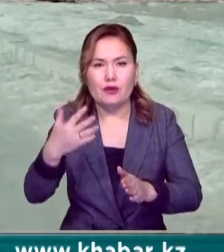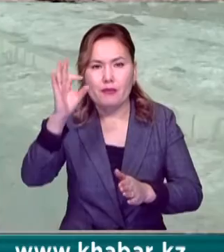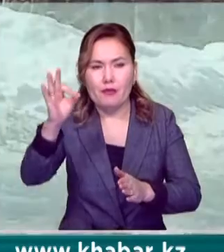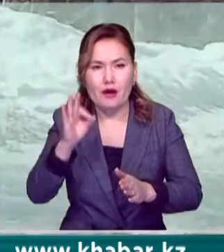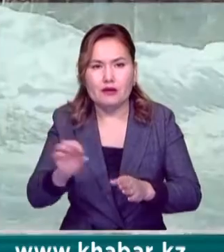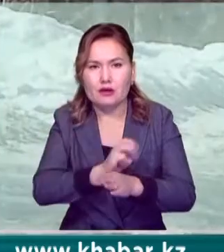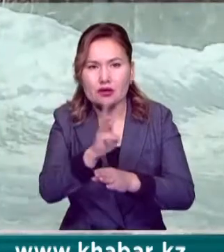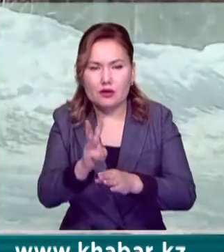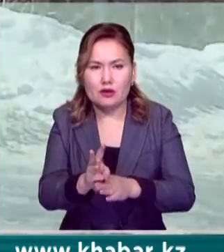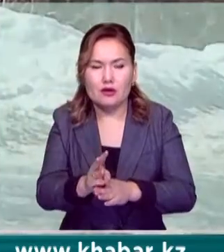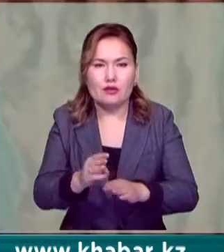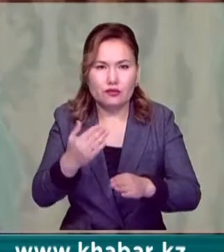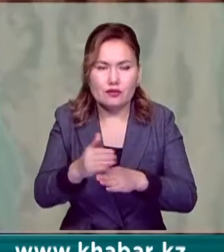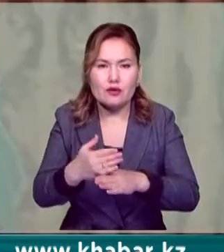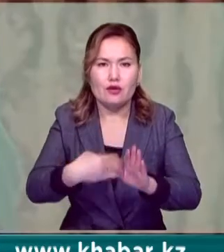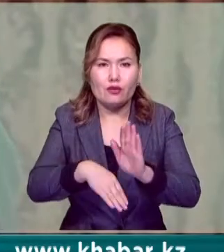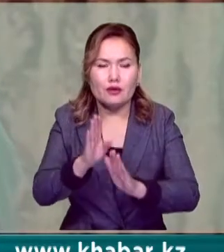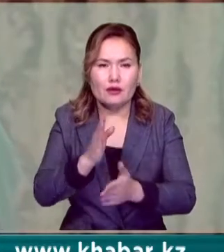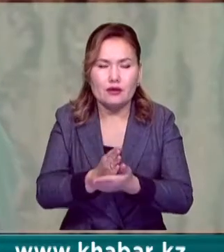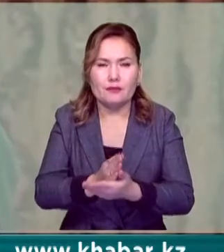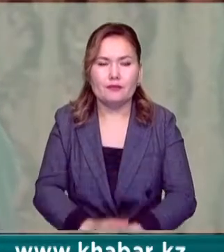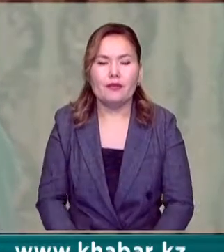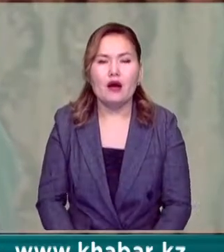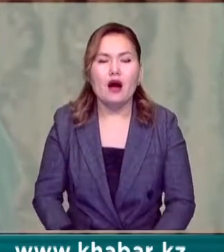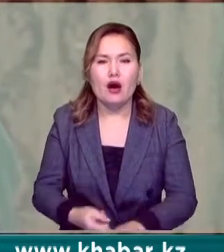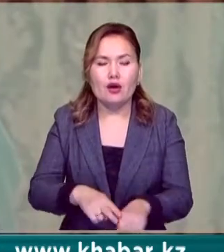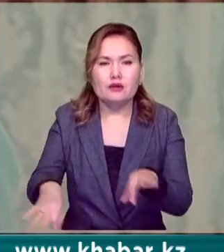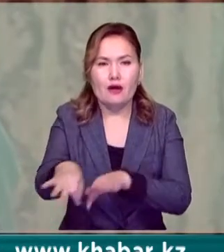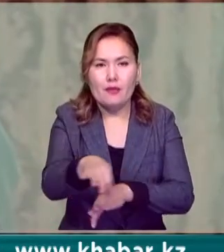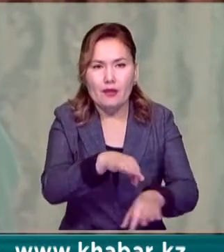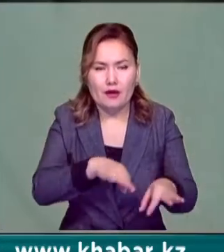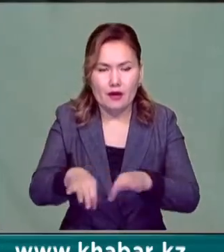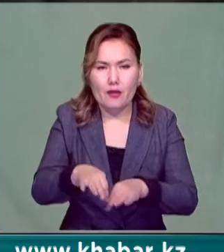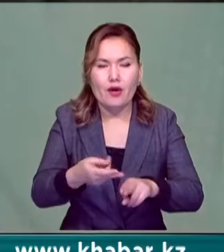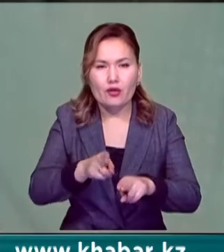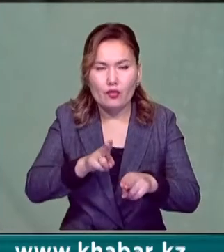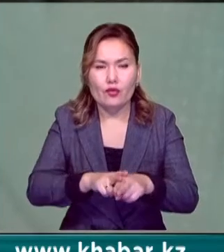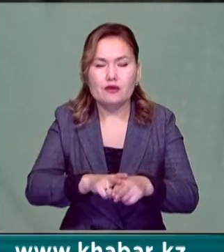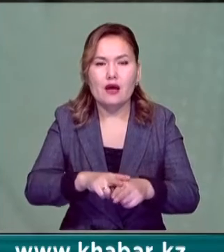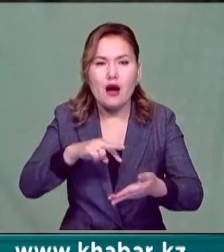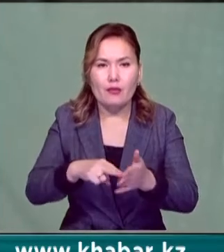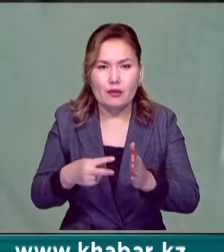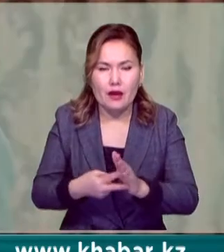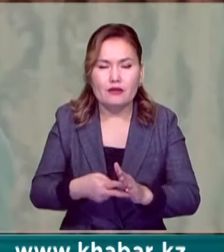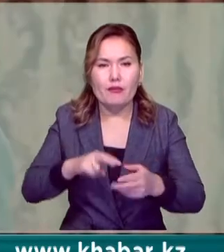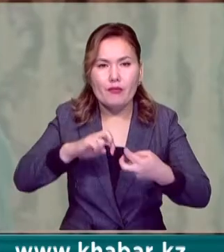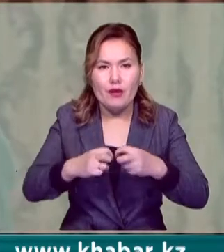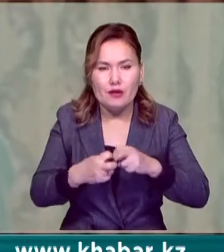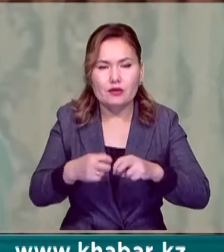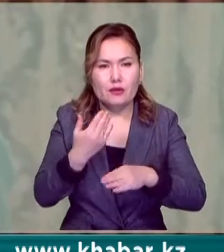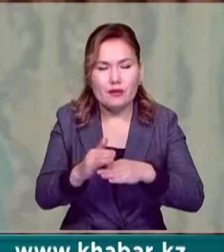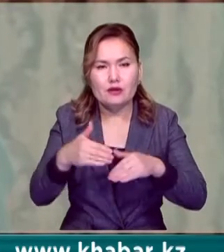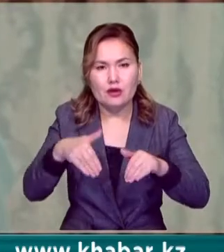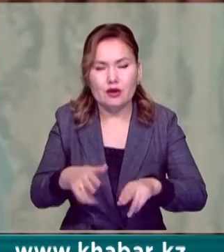83.5%-ға жеткен. Еңбекке проекция қазір экспертиза вопросы шешіліп жатыр. Жаңағы айтып жатқан кіші ауылдар